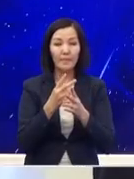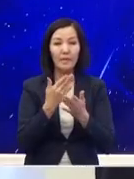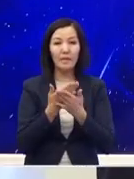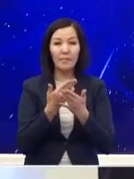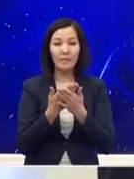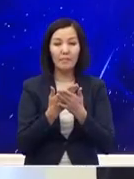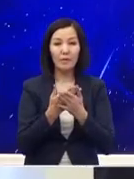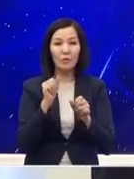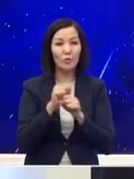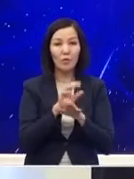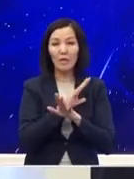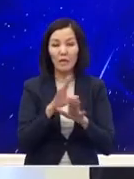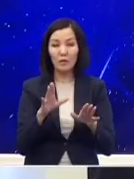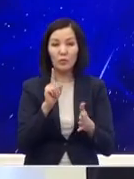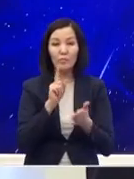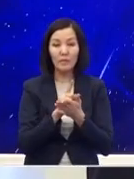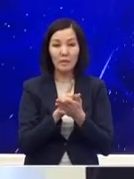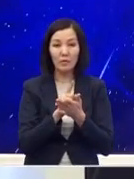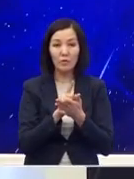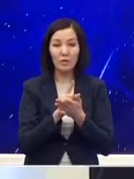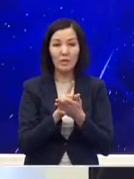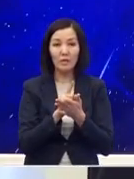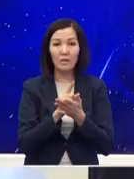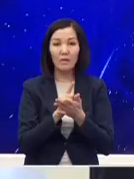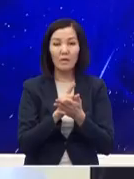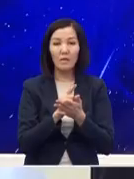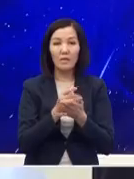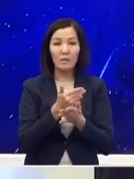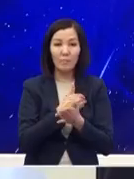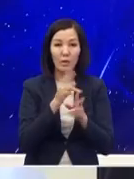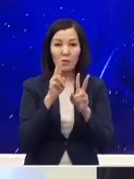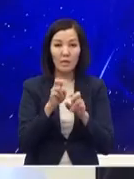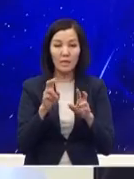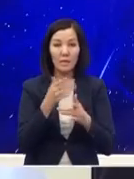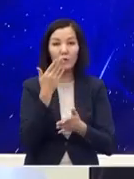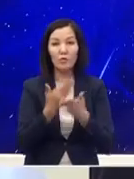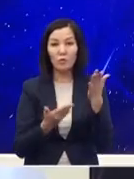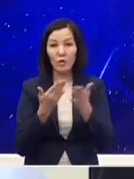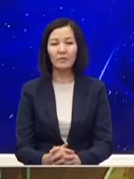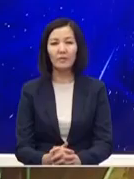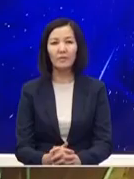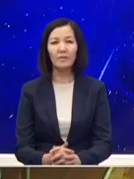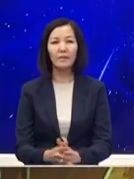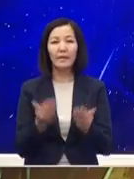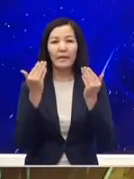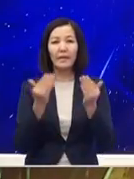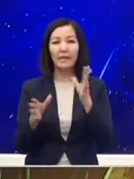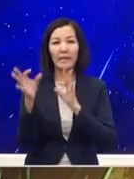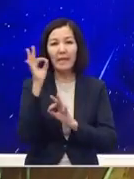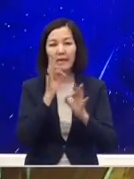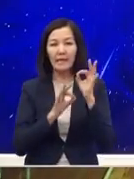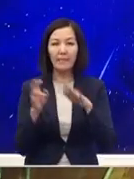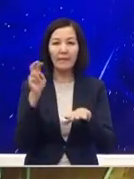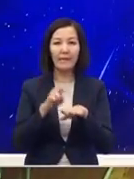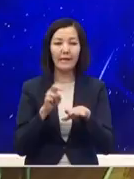ол тоқтатылған жоқ, міндетті түрде термометрия жүргізіледі және сауалнама жүргізіледі. Енді